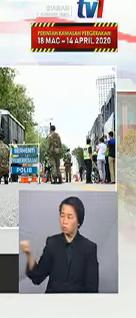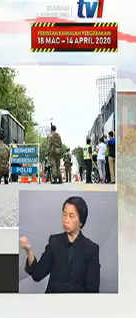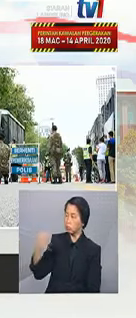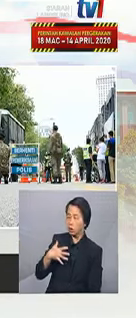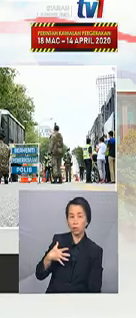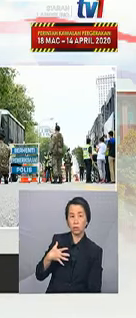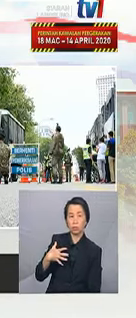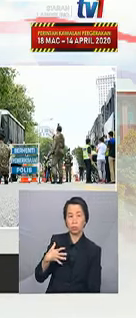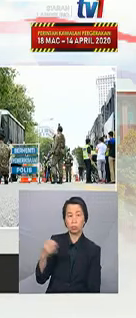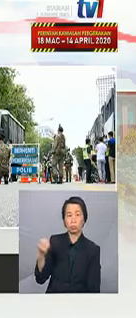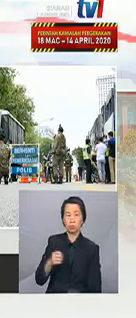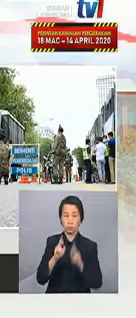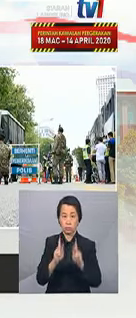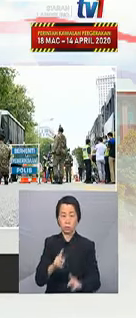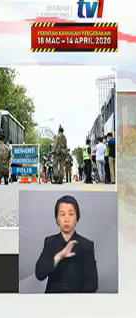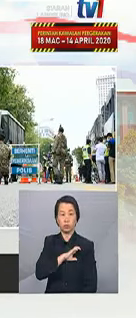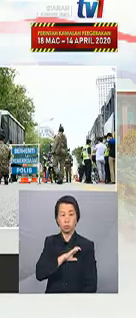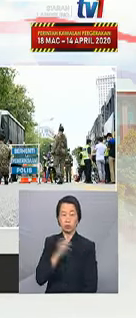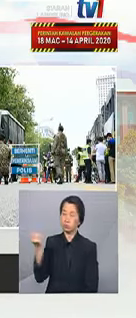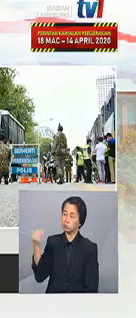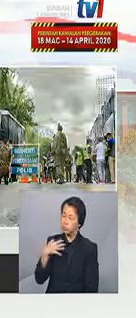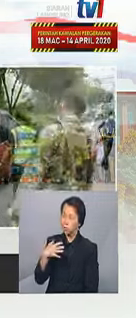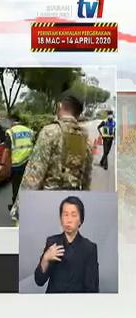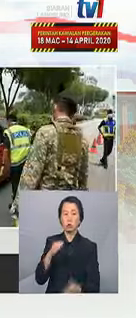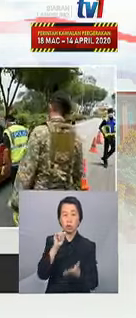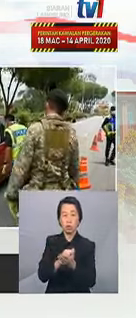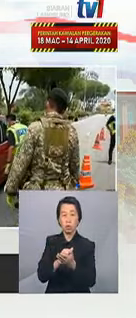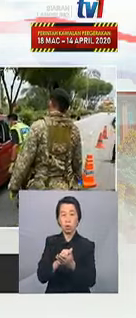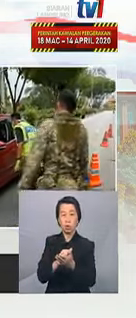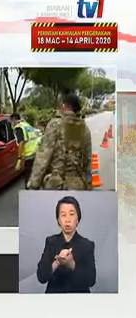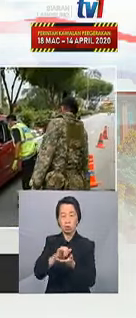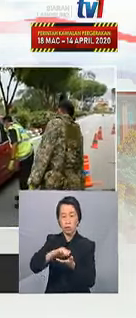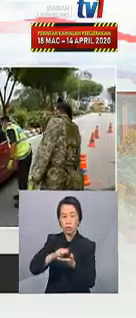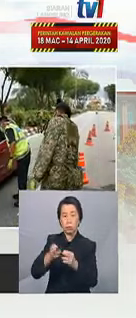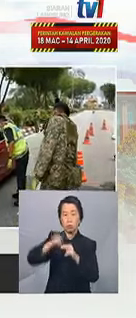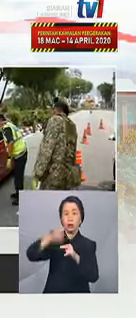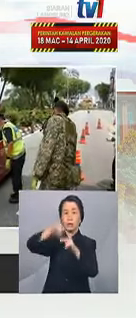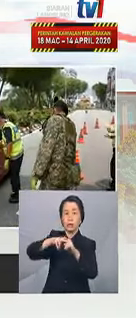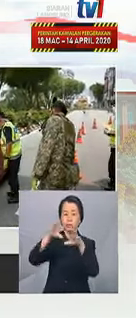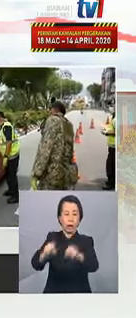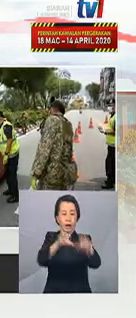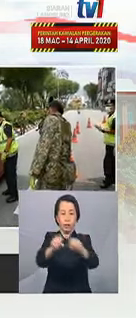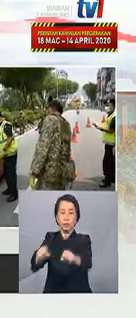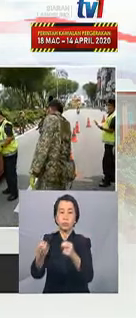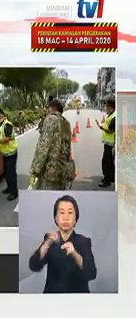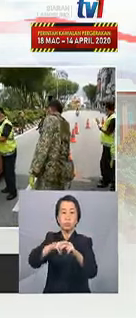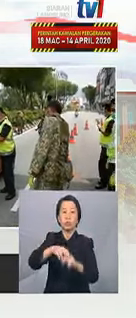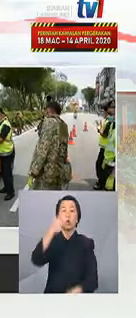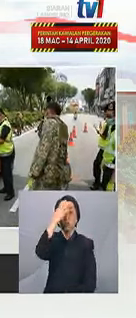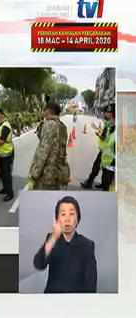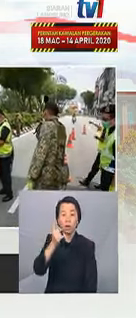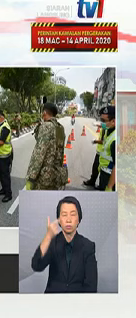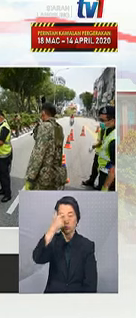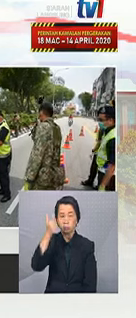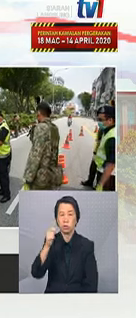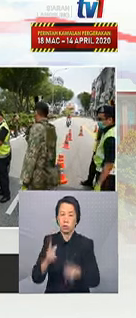oleh pihak PDRM bahawa peningkatan tersebut berlaku kerana mungkin